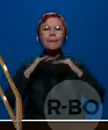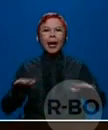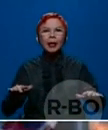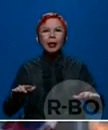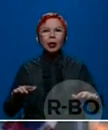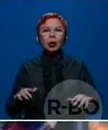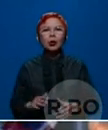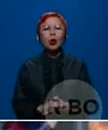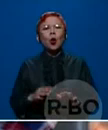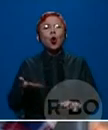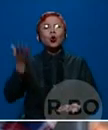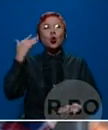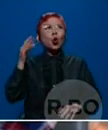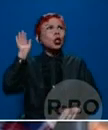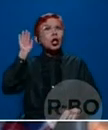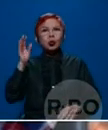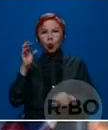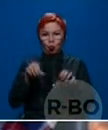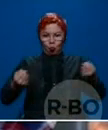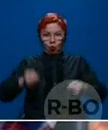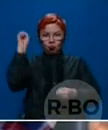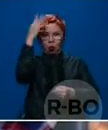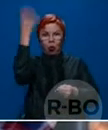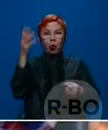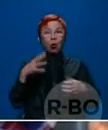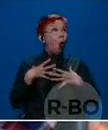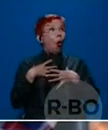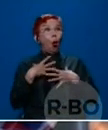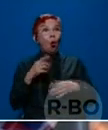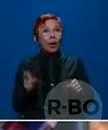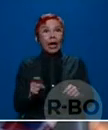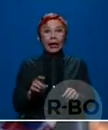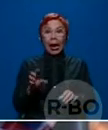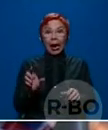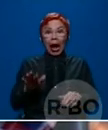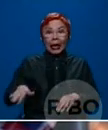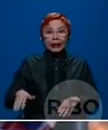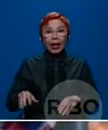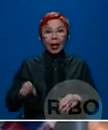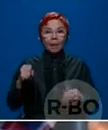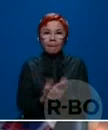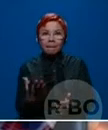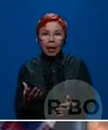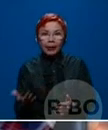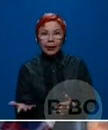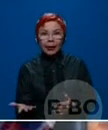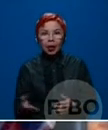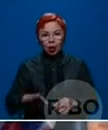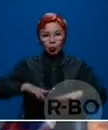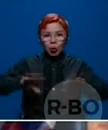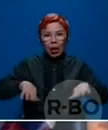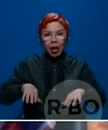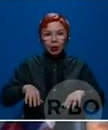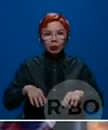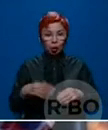ambulan katanya Wah ngeri Apakah anak saya yang meninggal jatuh ke sungai atau ketabrak tapi sekarang dia bisa bekerja dengan baik